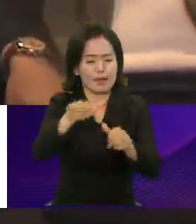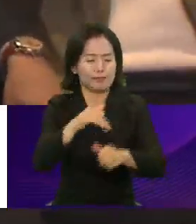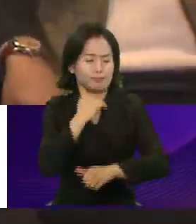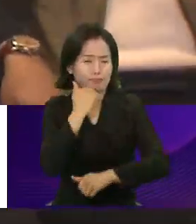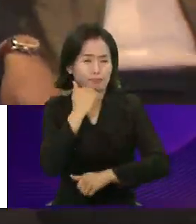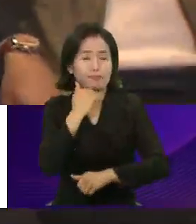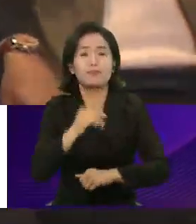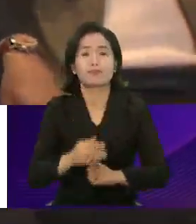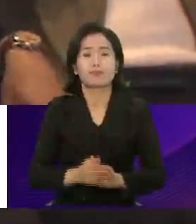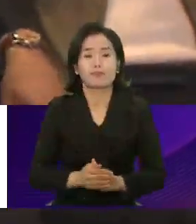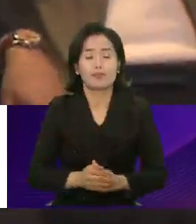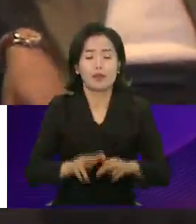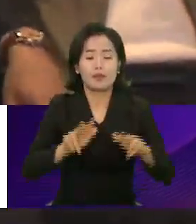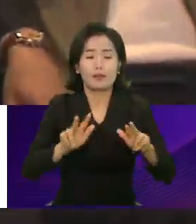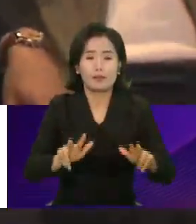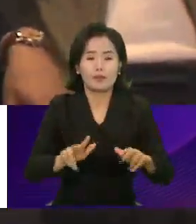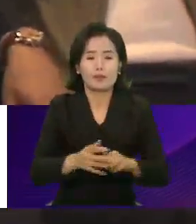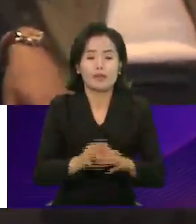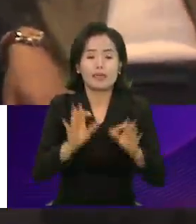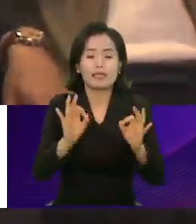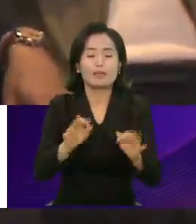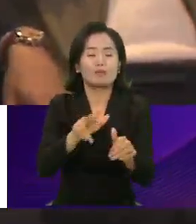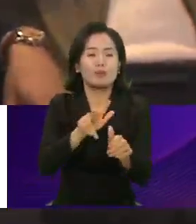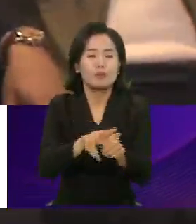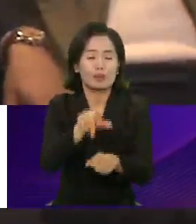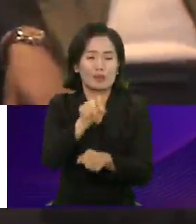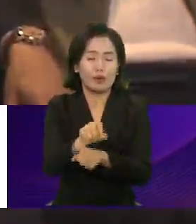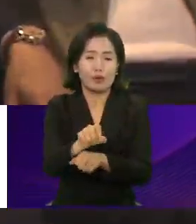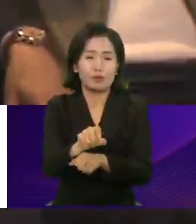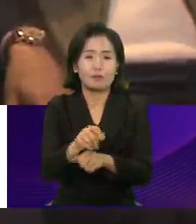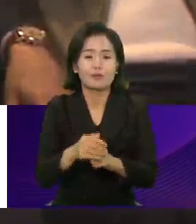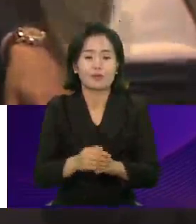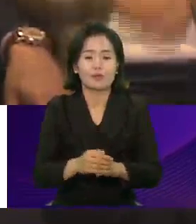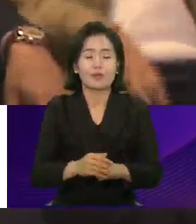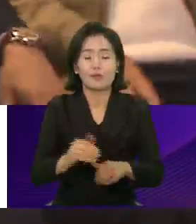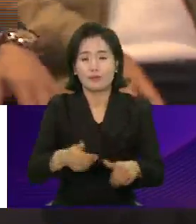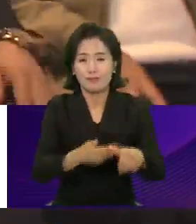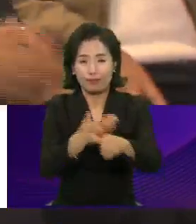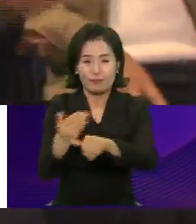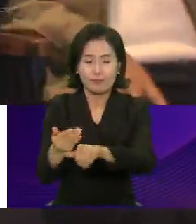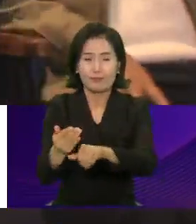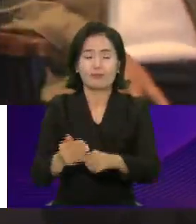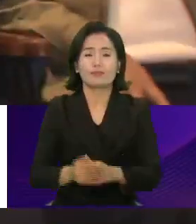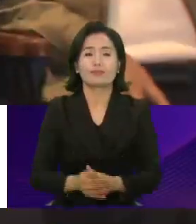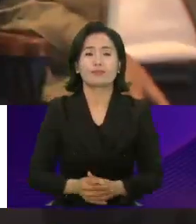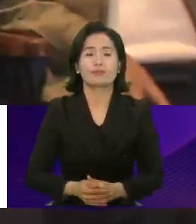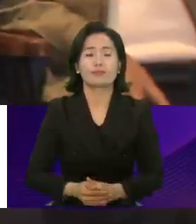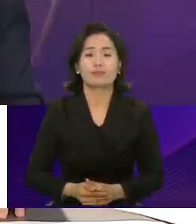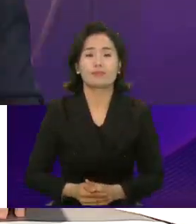합니다. 지금까지 순천에 마련된 김문수 후보의 선거 사무소에서 MBC 뉴스 최황지였습니다.